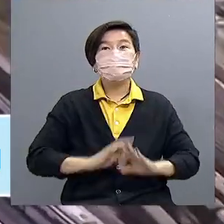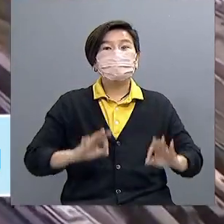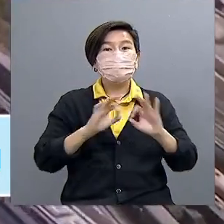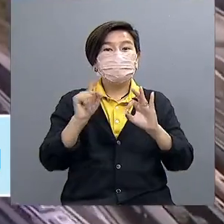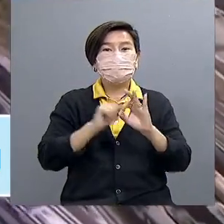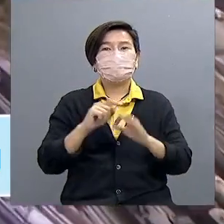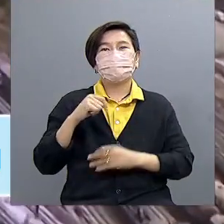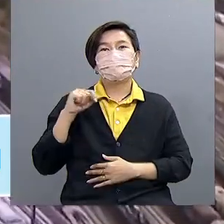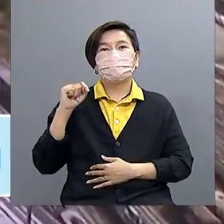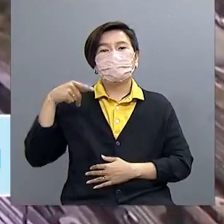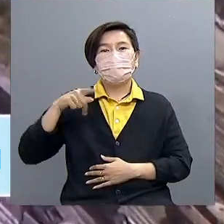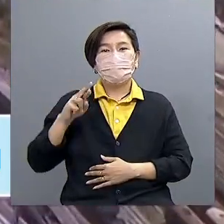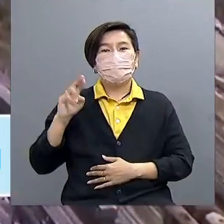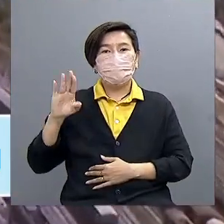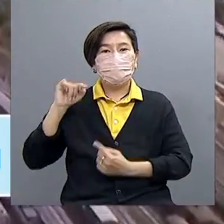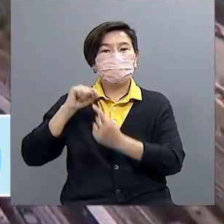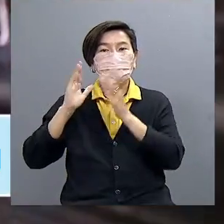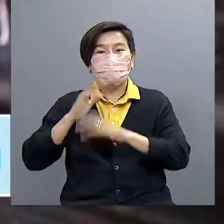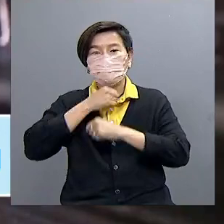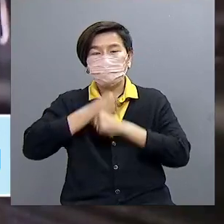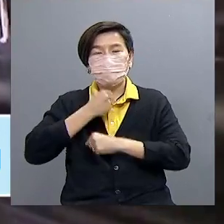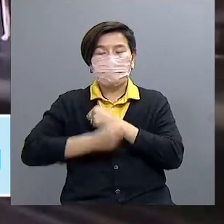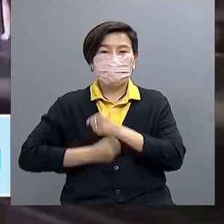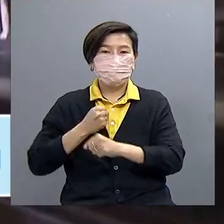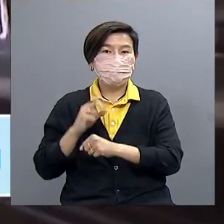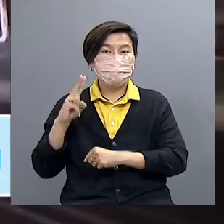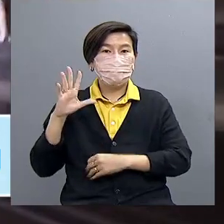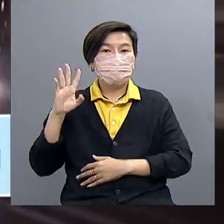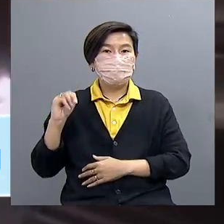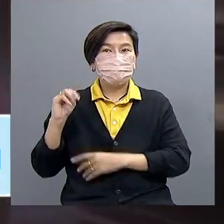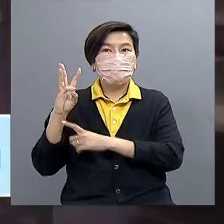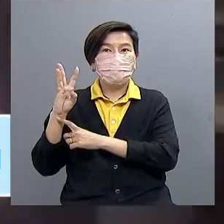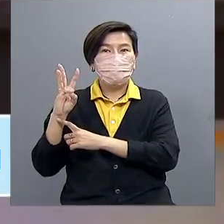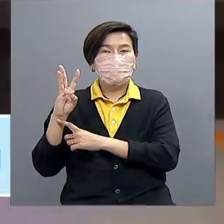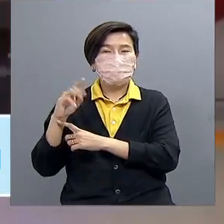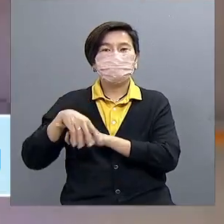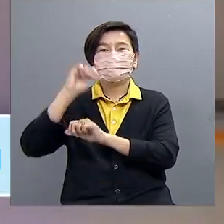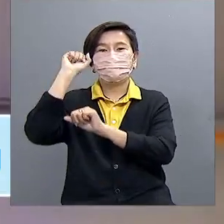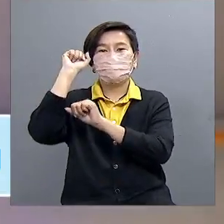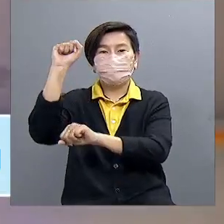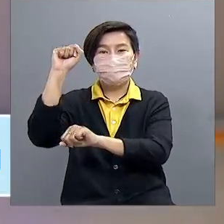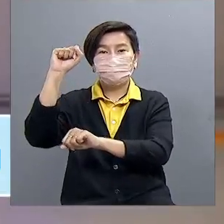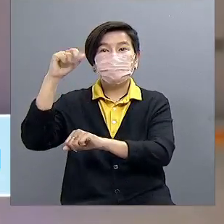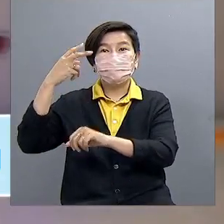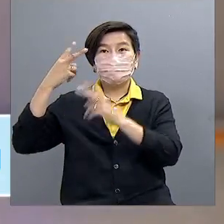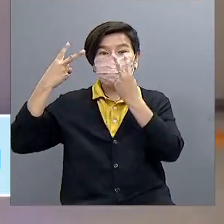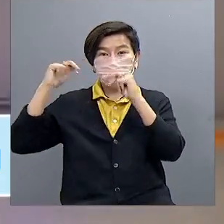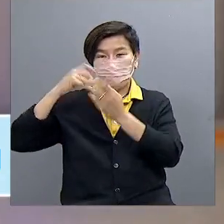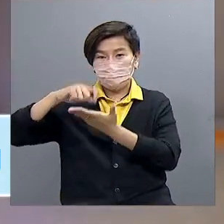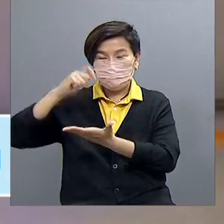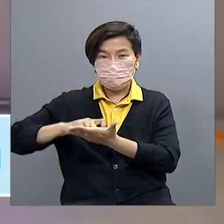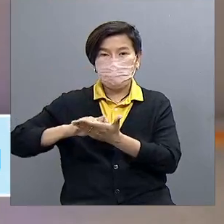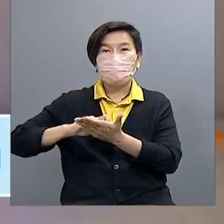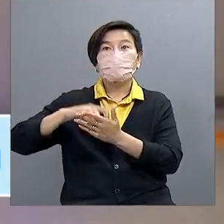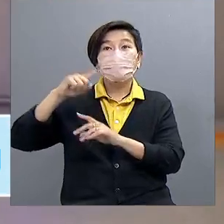งอายุพุทธศักราช2546และประกาศสำนักนายกรัฐมนตรีฉบับลงวันที่1กันยายน2547ครับ